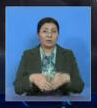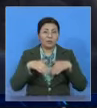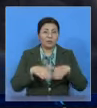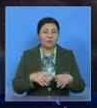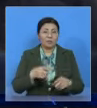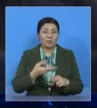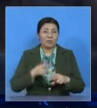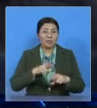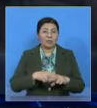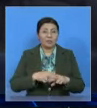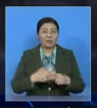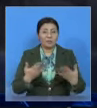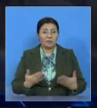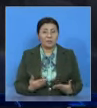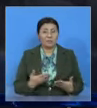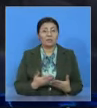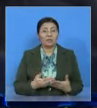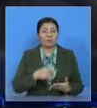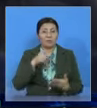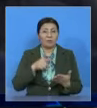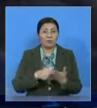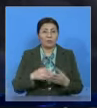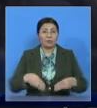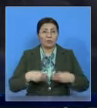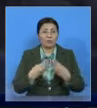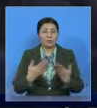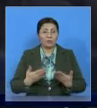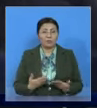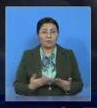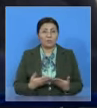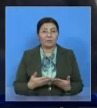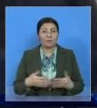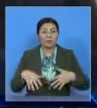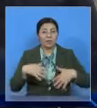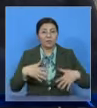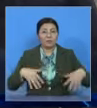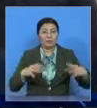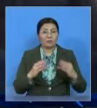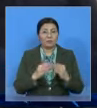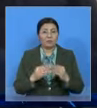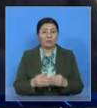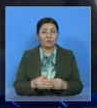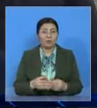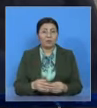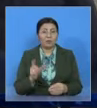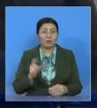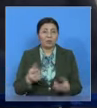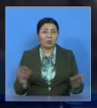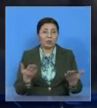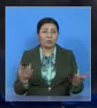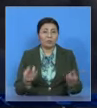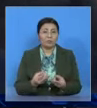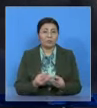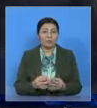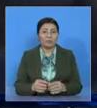вопросы, вот предоставлять жилье для социально уязвимых слоев, для людей, которые нуждаются. Если вы видите квартиры,